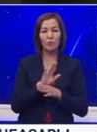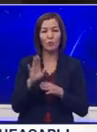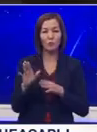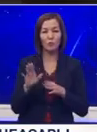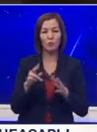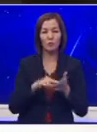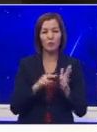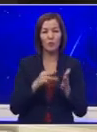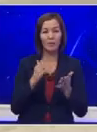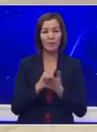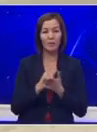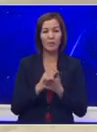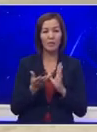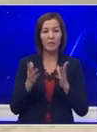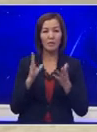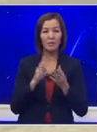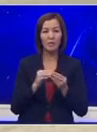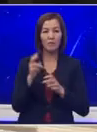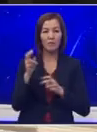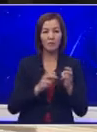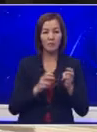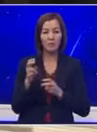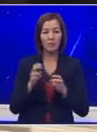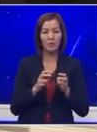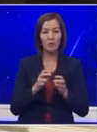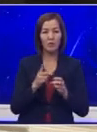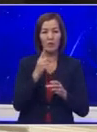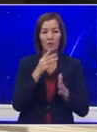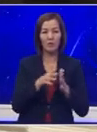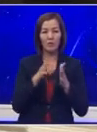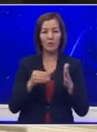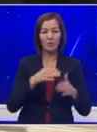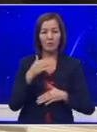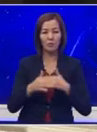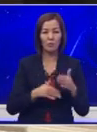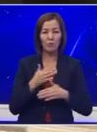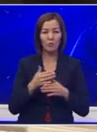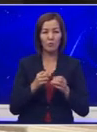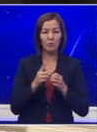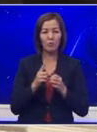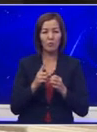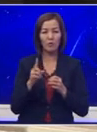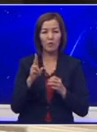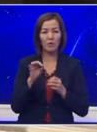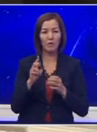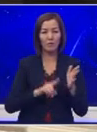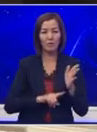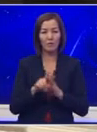жоспарлап отырмыз. Жалпы зауыт қант қызылшасын өндеуді 11 қазаннан